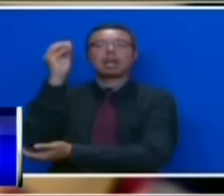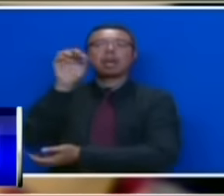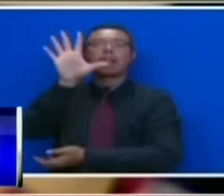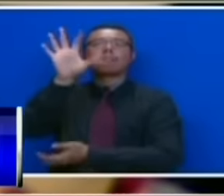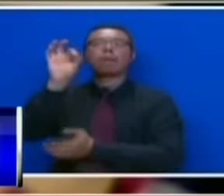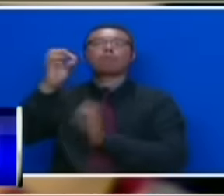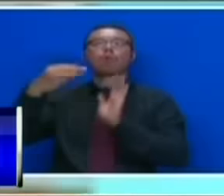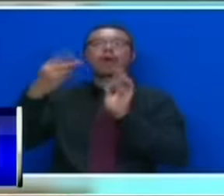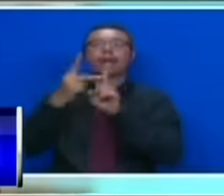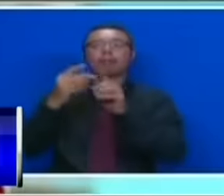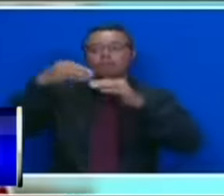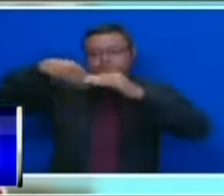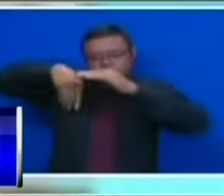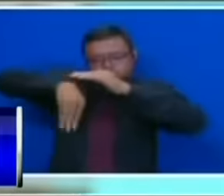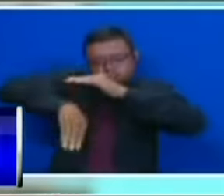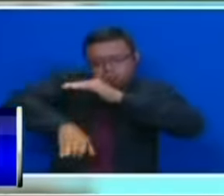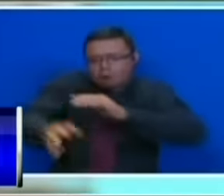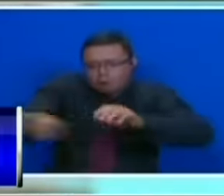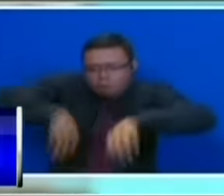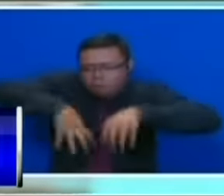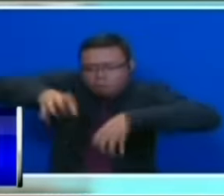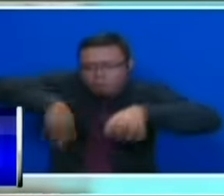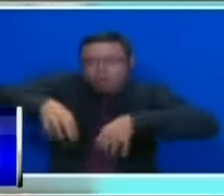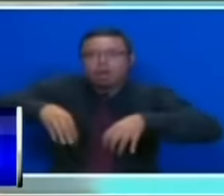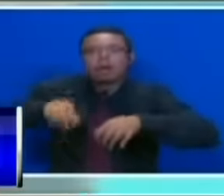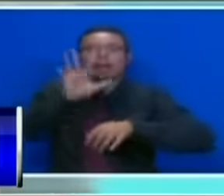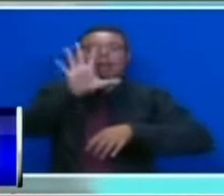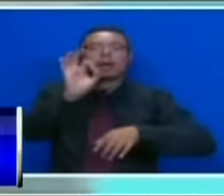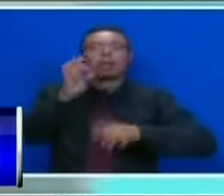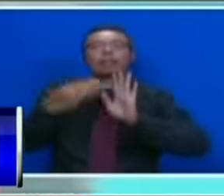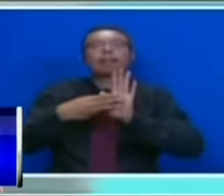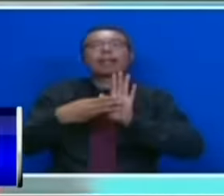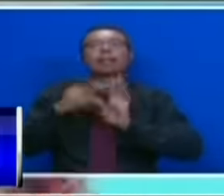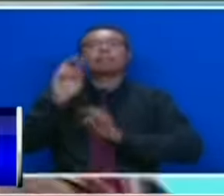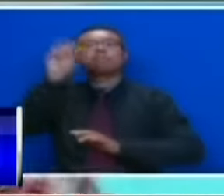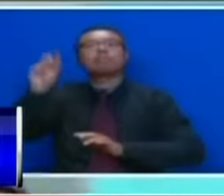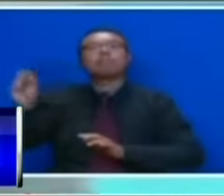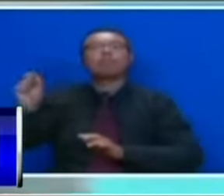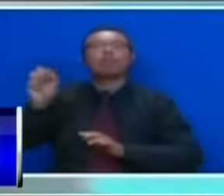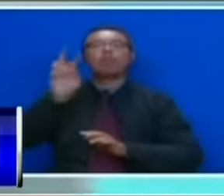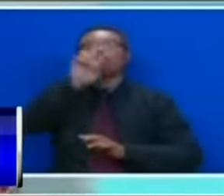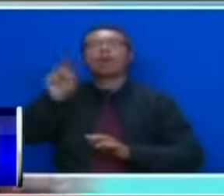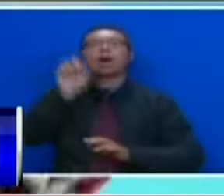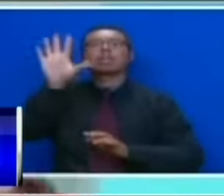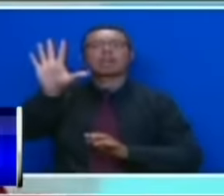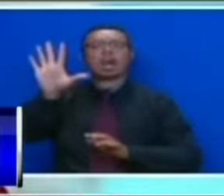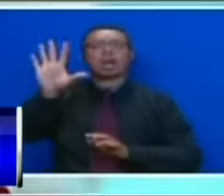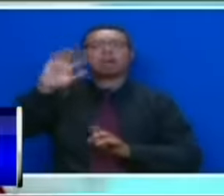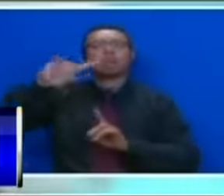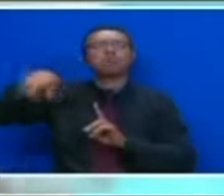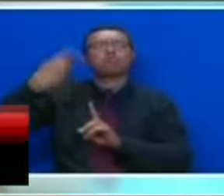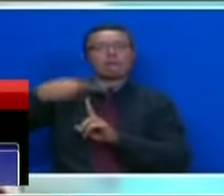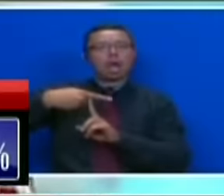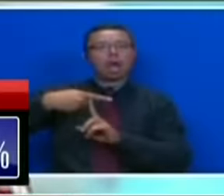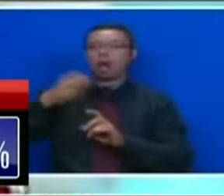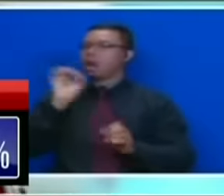dalam. Bayangin kalau 50 hektar itu 500 ribu meter persegi. 2 juta setengah. Enggak ada orang yang bisa